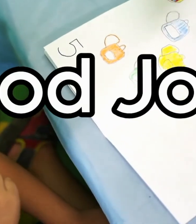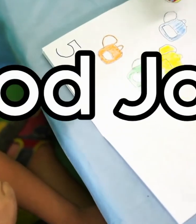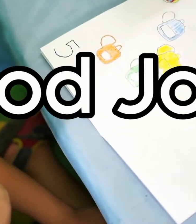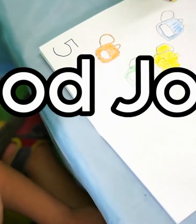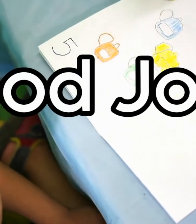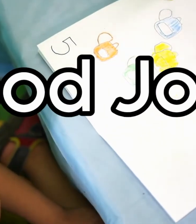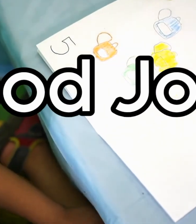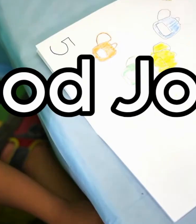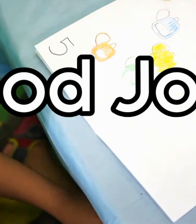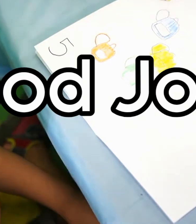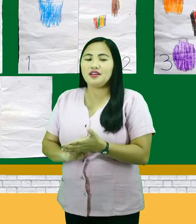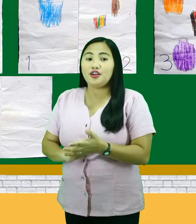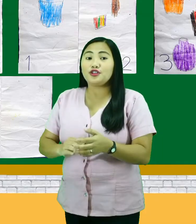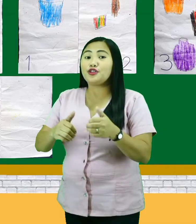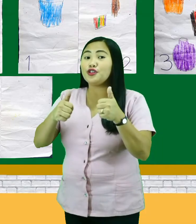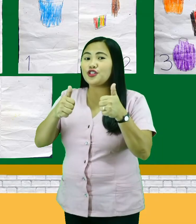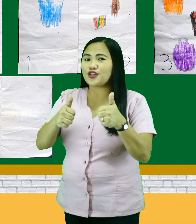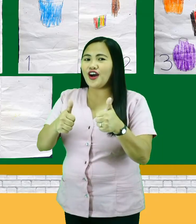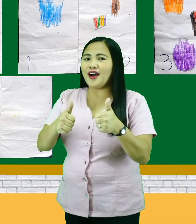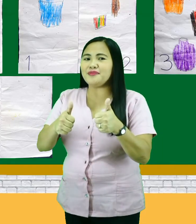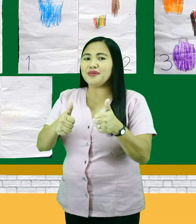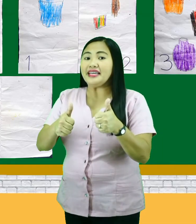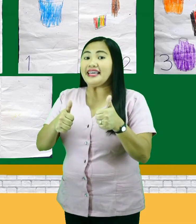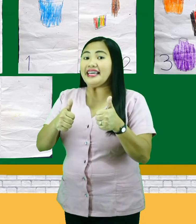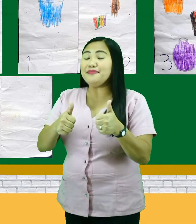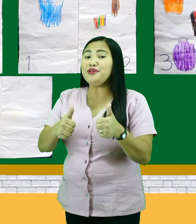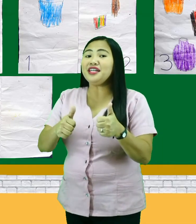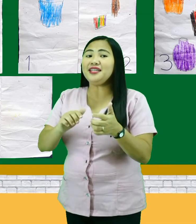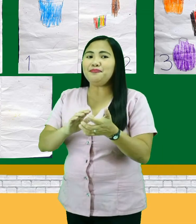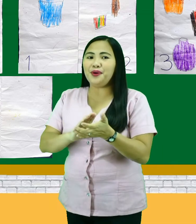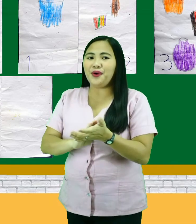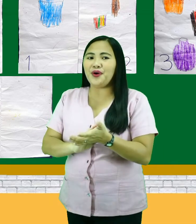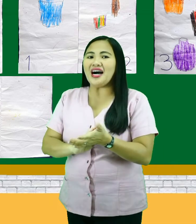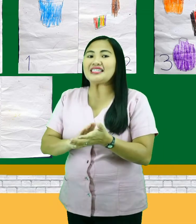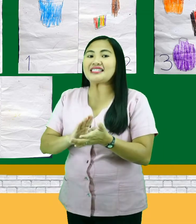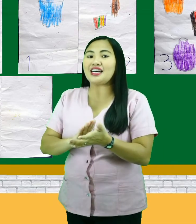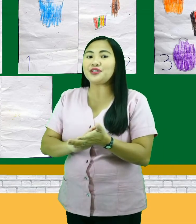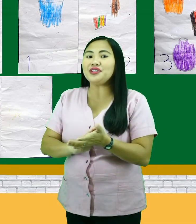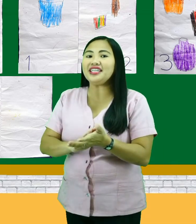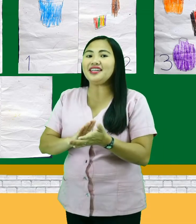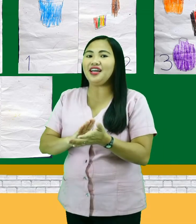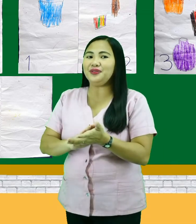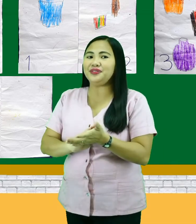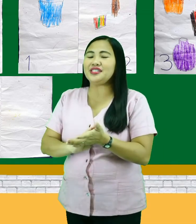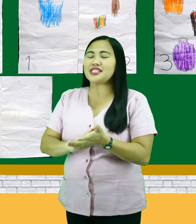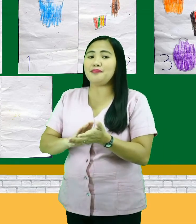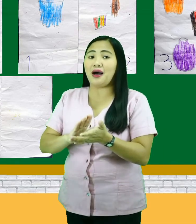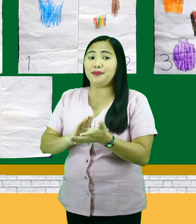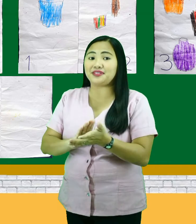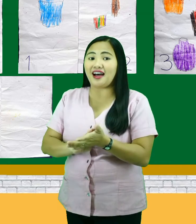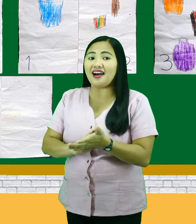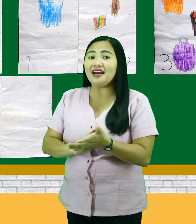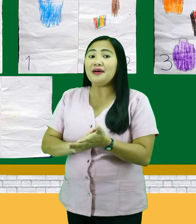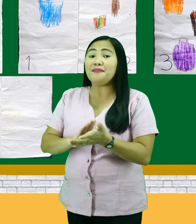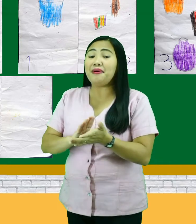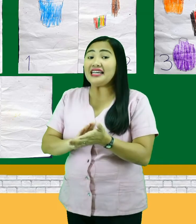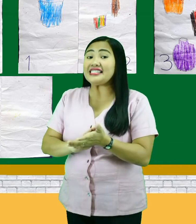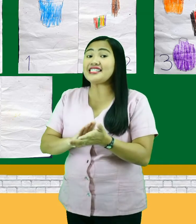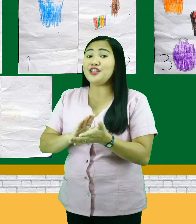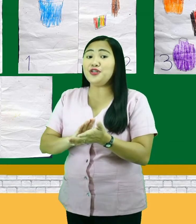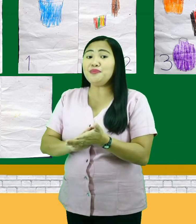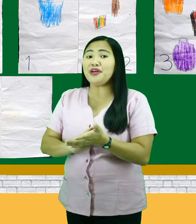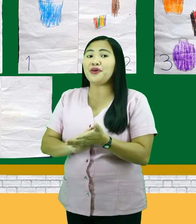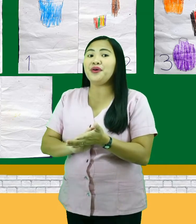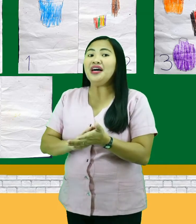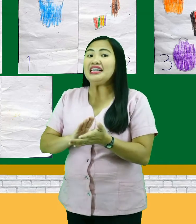good. Good job. Good job! Imong nalibuho ang saktong ginaghanon sa mga butang base